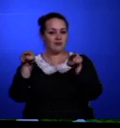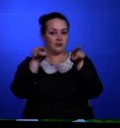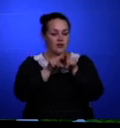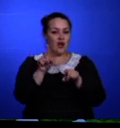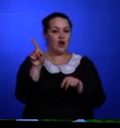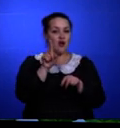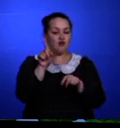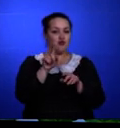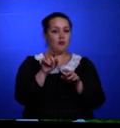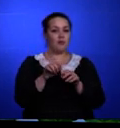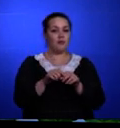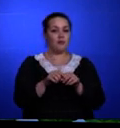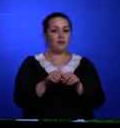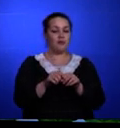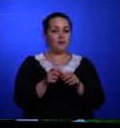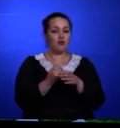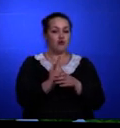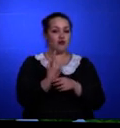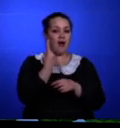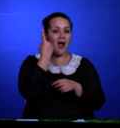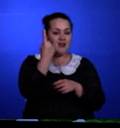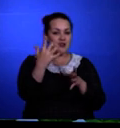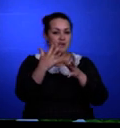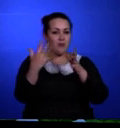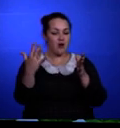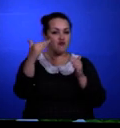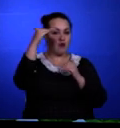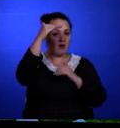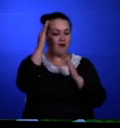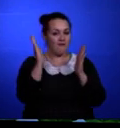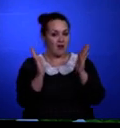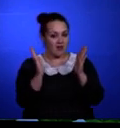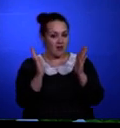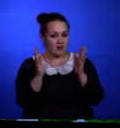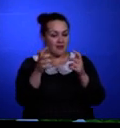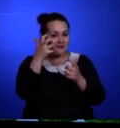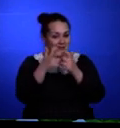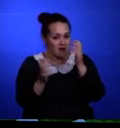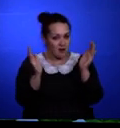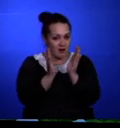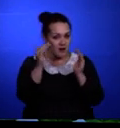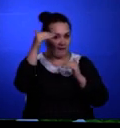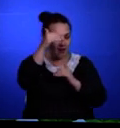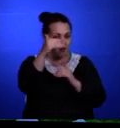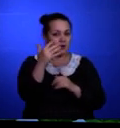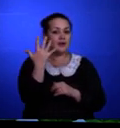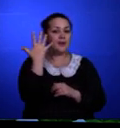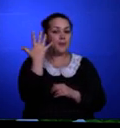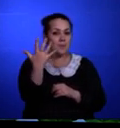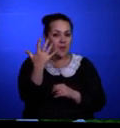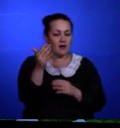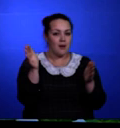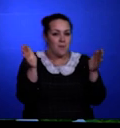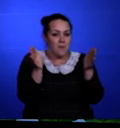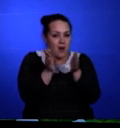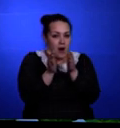один большой квадрат 1 средний и пять маленьких